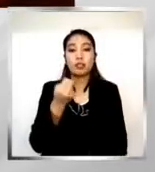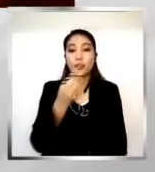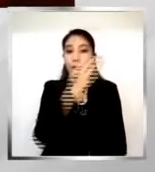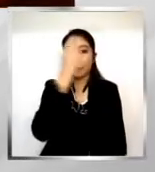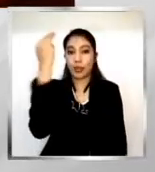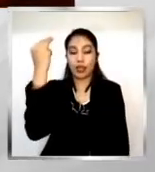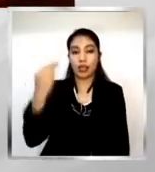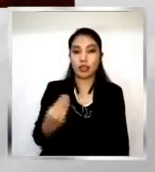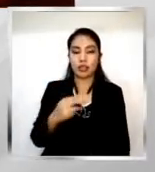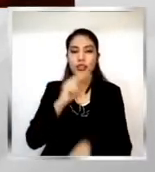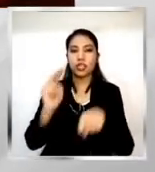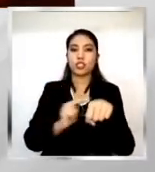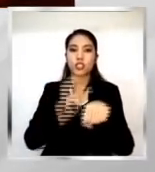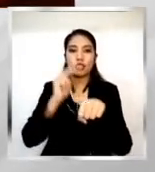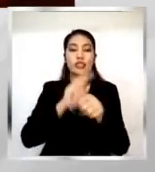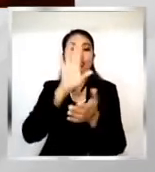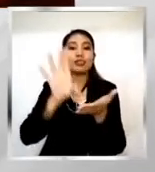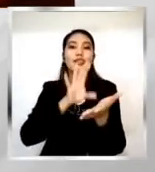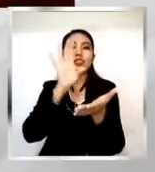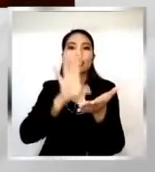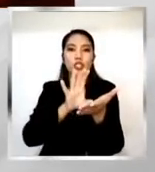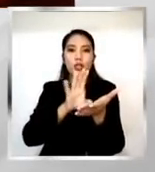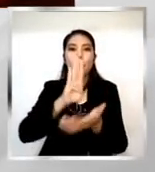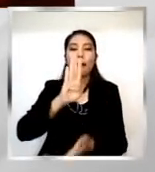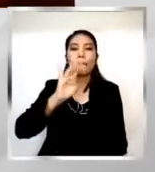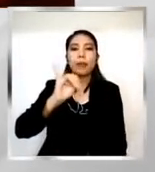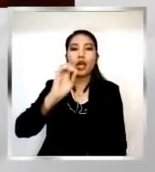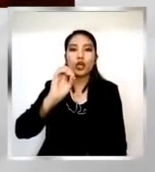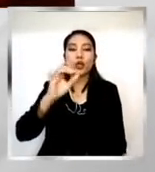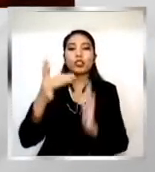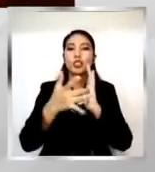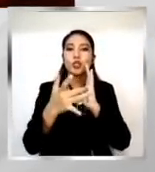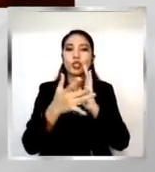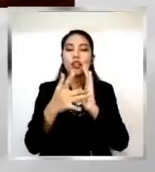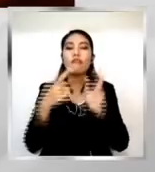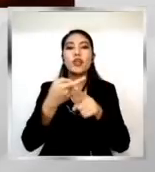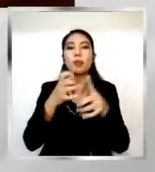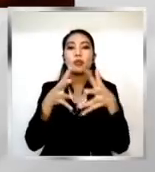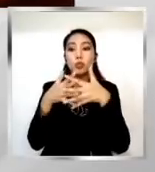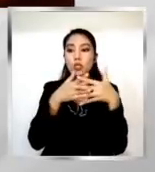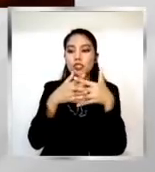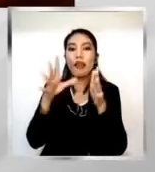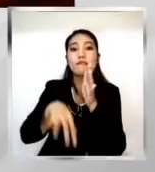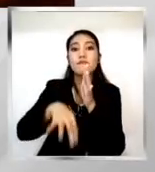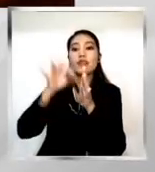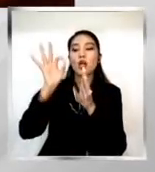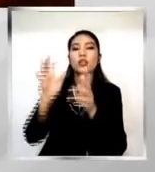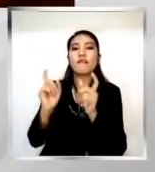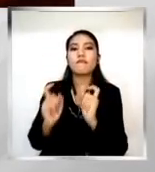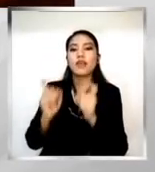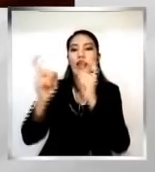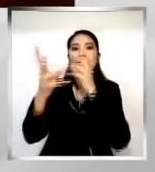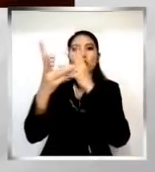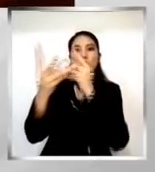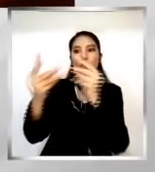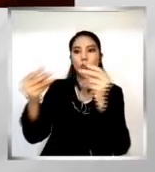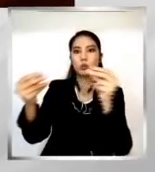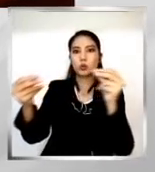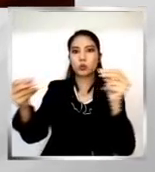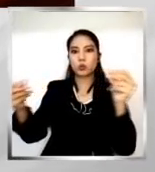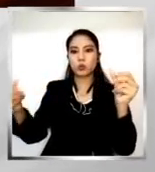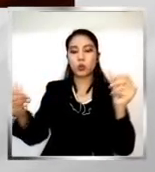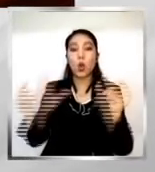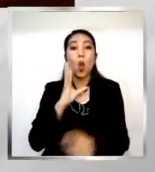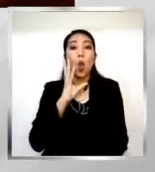Biotechnology Information ng Amerika, lumabas na mas mabilis na nakaka-recover sa mga sintomas ng COVID-19 ang mga pasyenteng pinainom ng